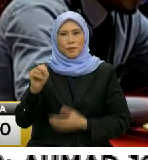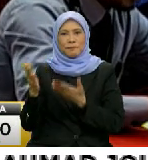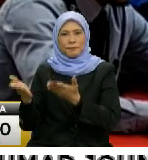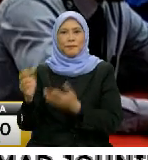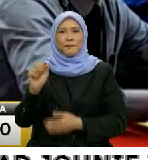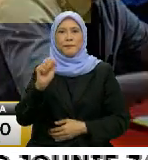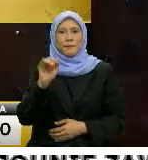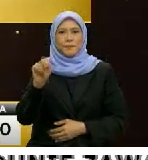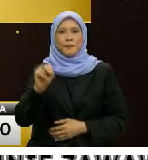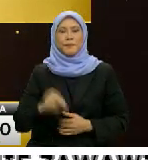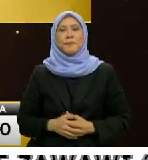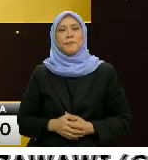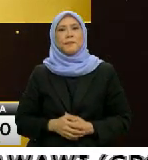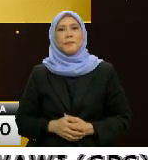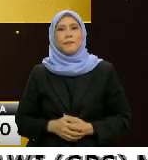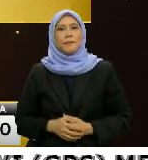bersamaan